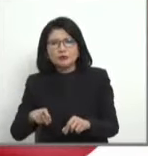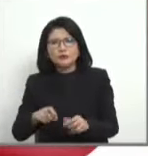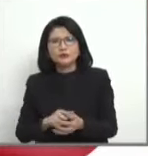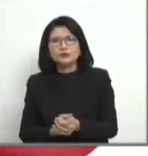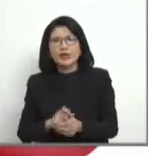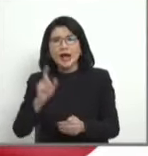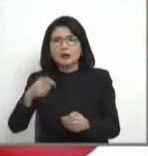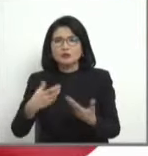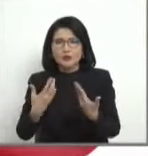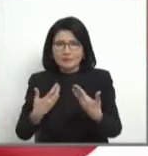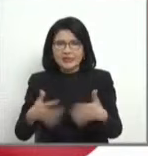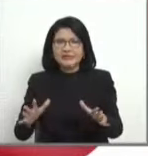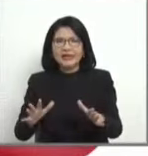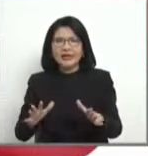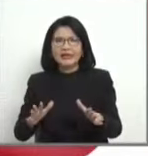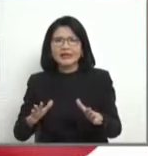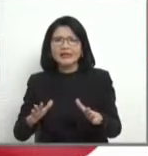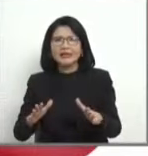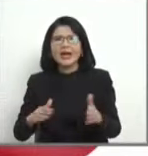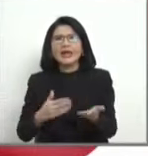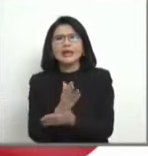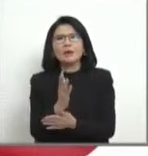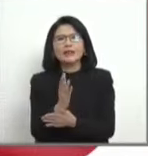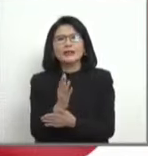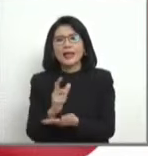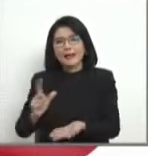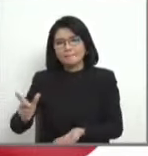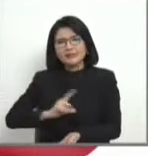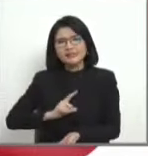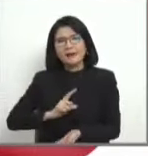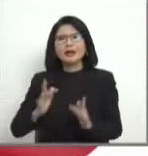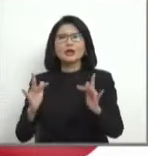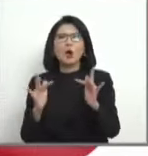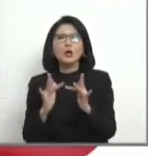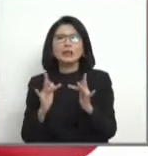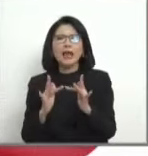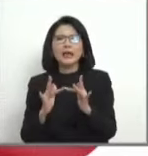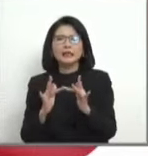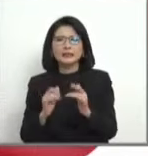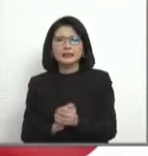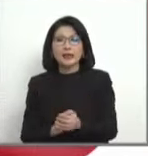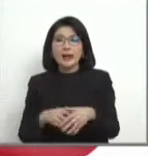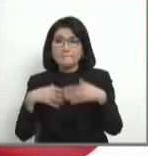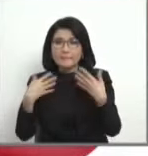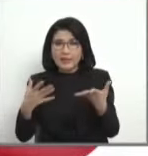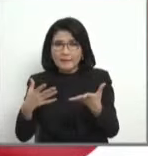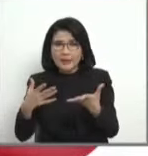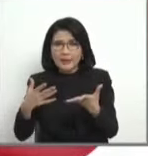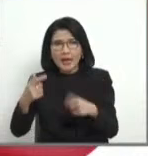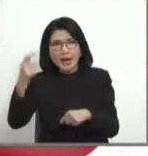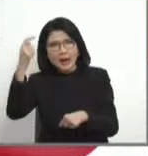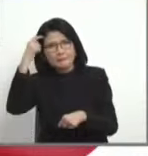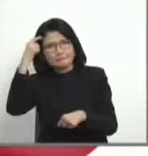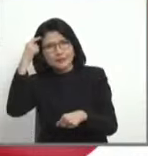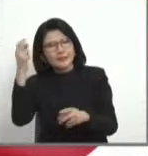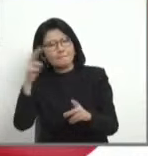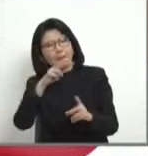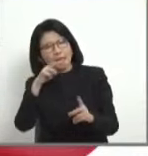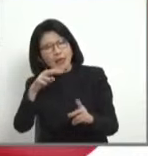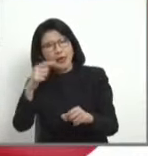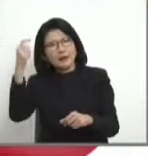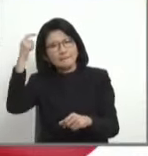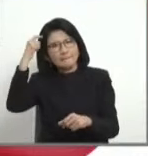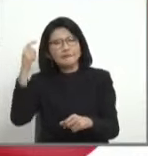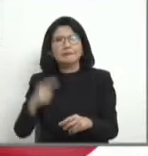untuk menyelesaikan lewat pinjol. Nah, bagaimana pendapat dan pandangan